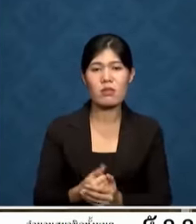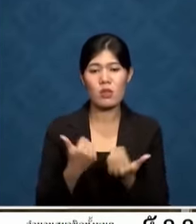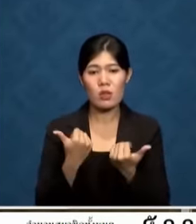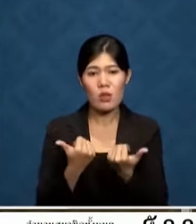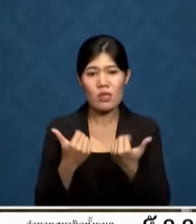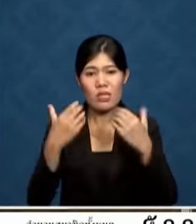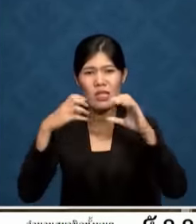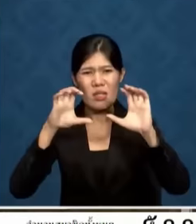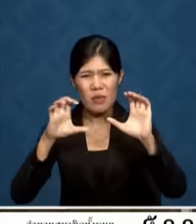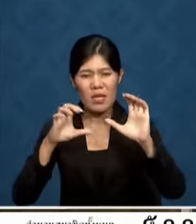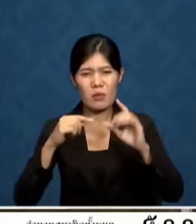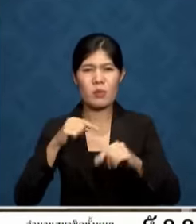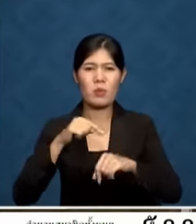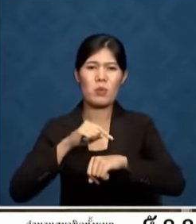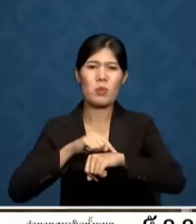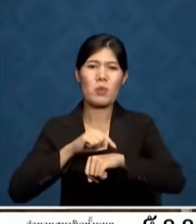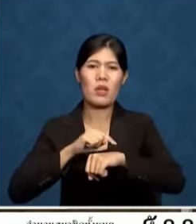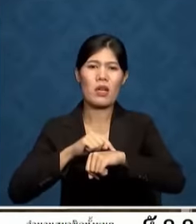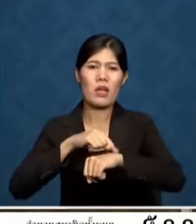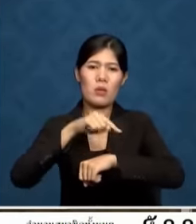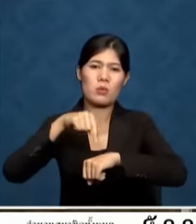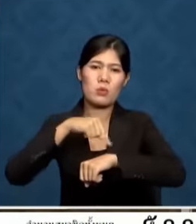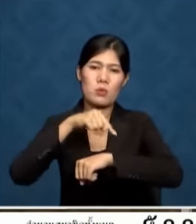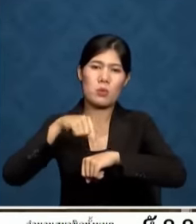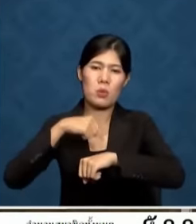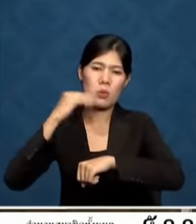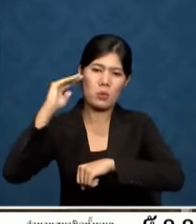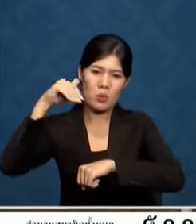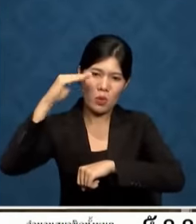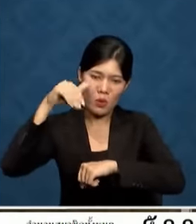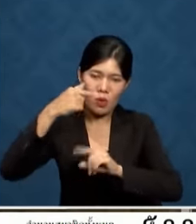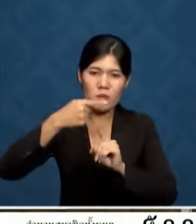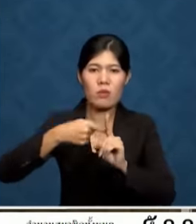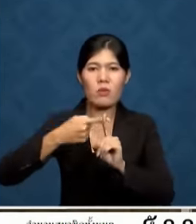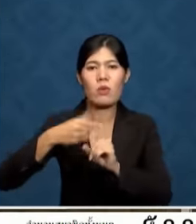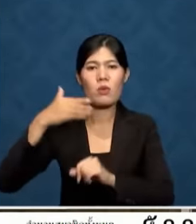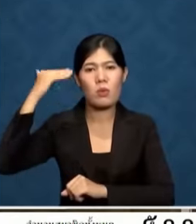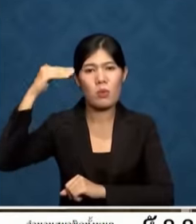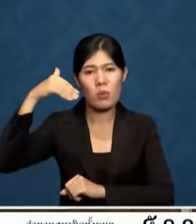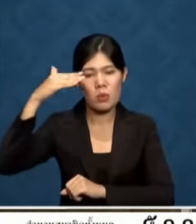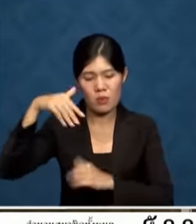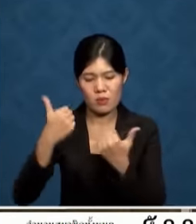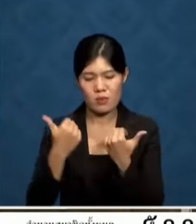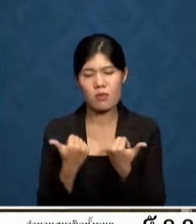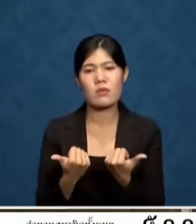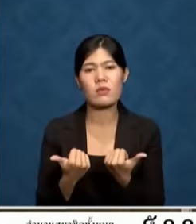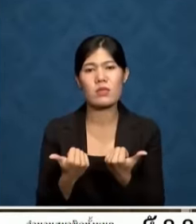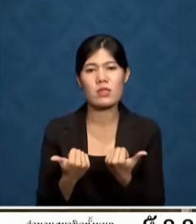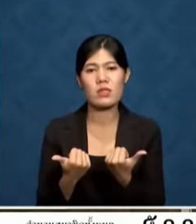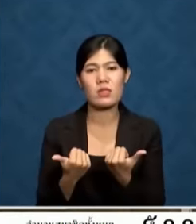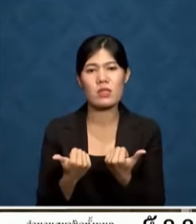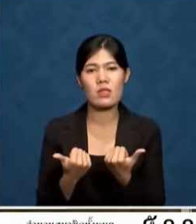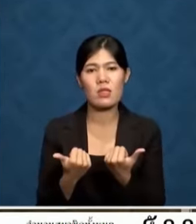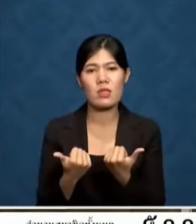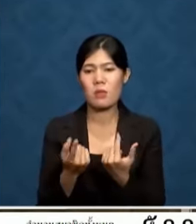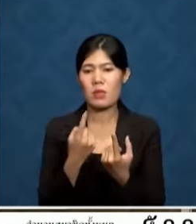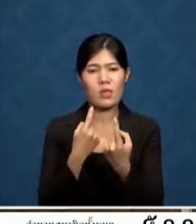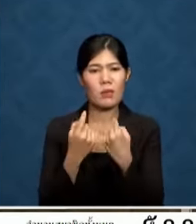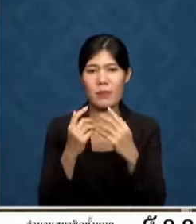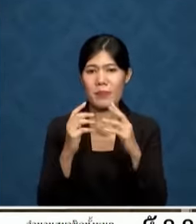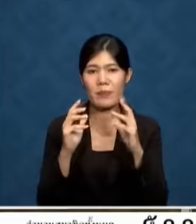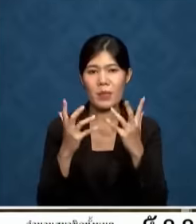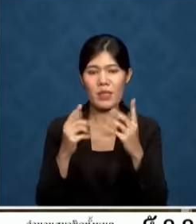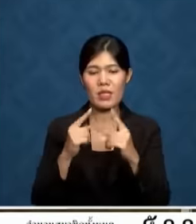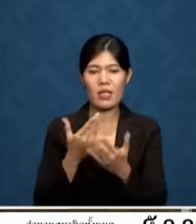มาไม่รู้กี่เดือนแล้วครับแต่รัฐบาลไม่ถามกลับเอางบ 68มาขอ